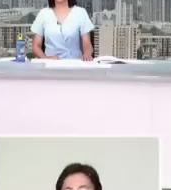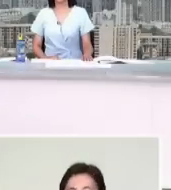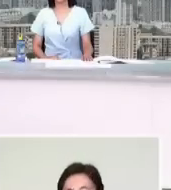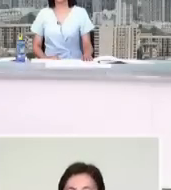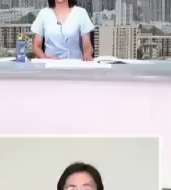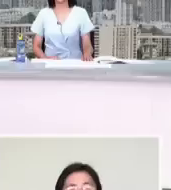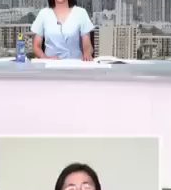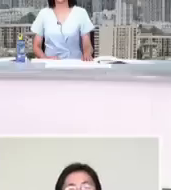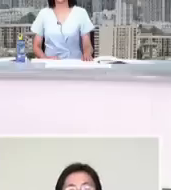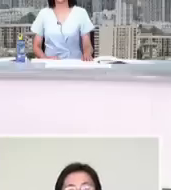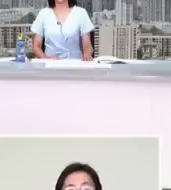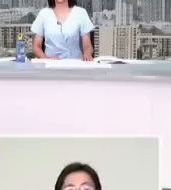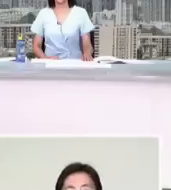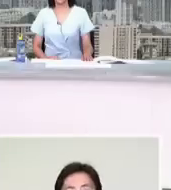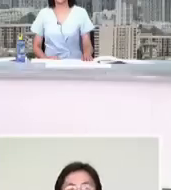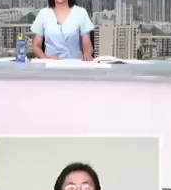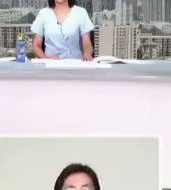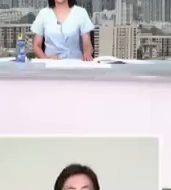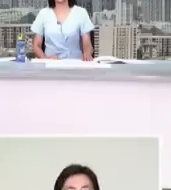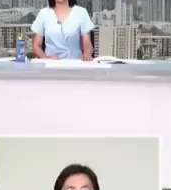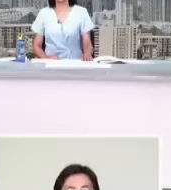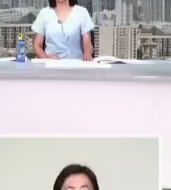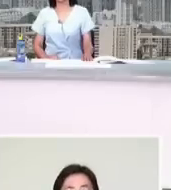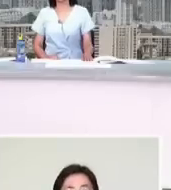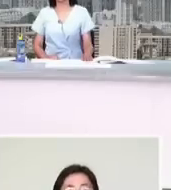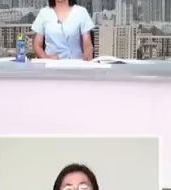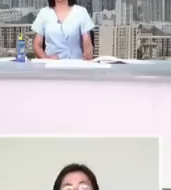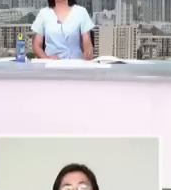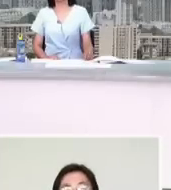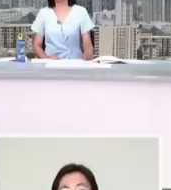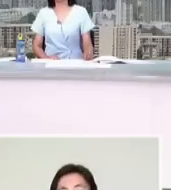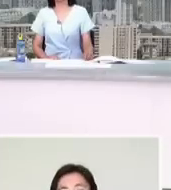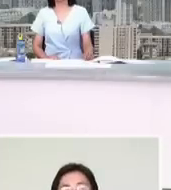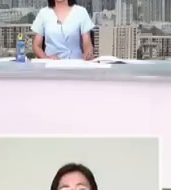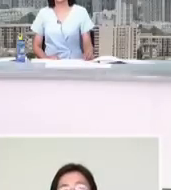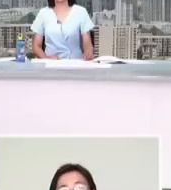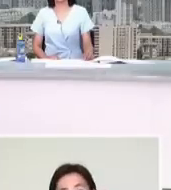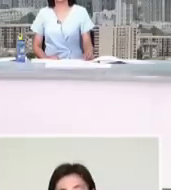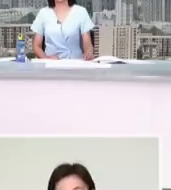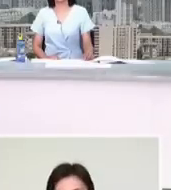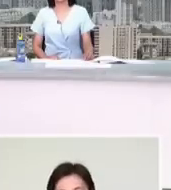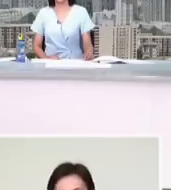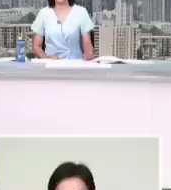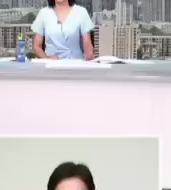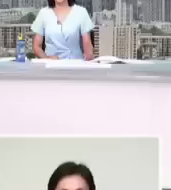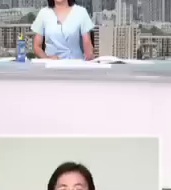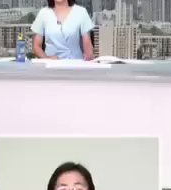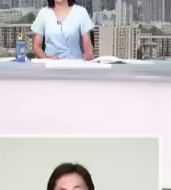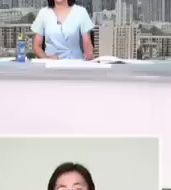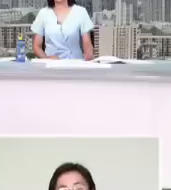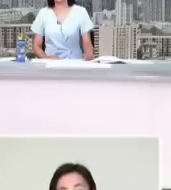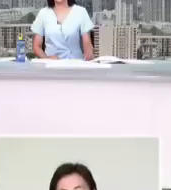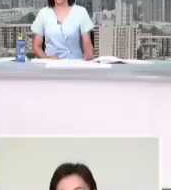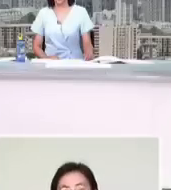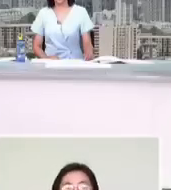เป็นไปได้ยากมากยิ่งขึ้นด้วยนะคะอันนี้ก็เป็นสถานการณ์ที่ค่อนข้างจะดุเดือดเลือดร้อนขึ้นมาอีกครั้งเลยนะคะสำหรับพื้นที่ของ